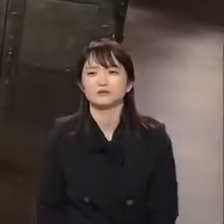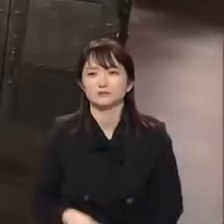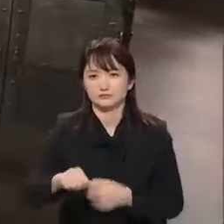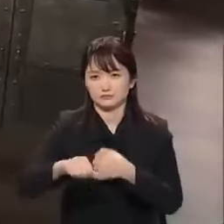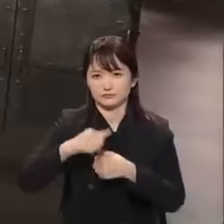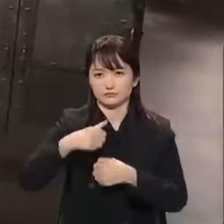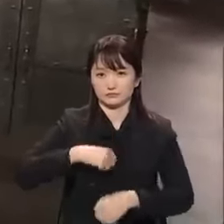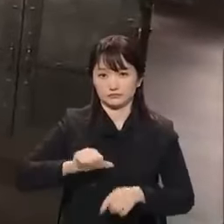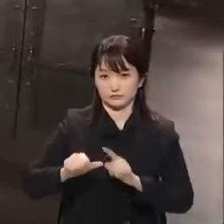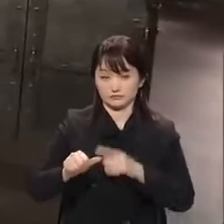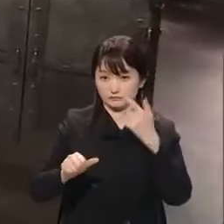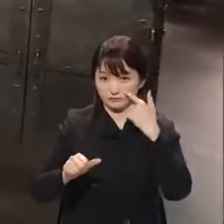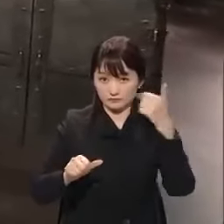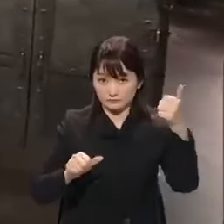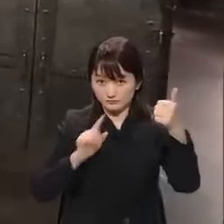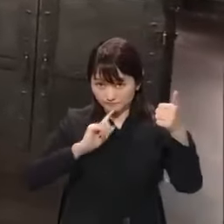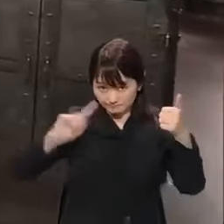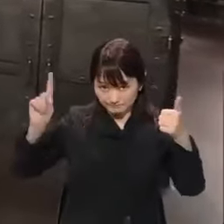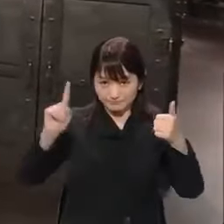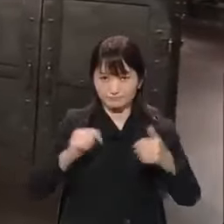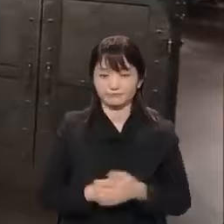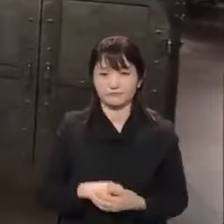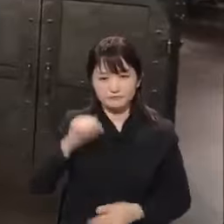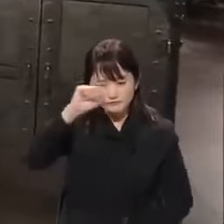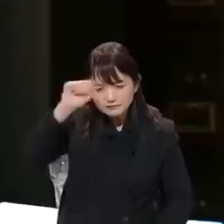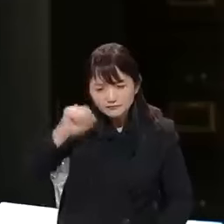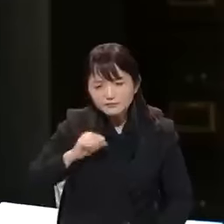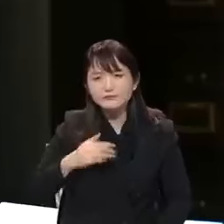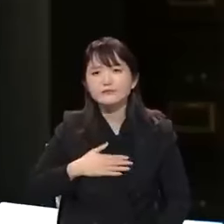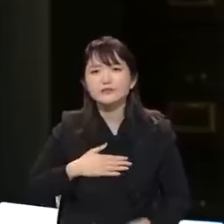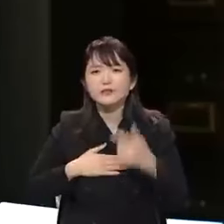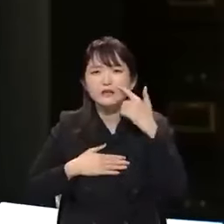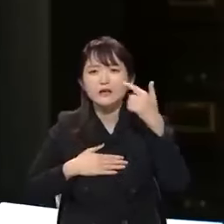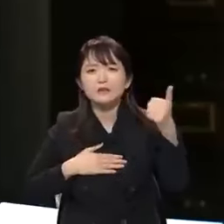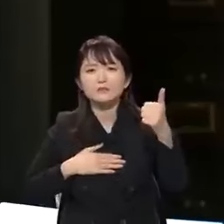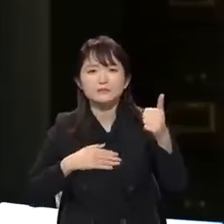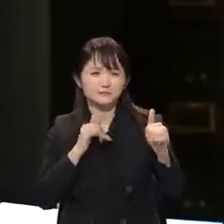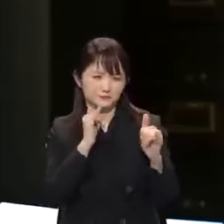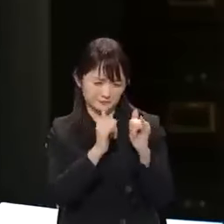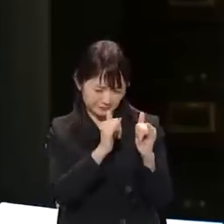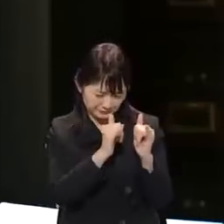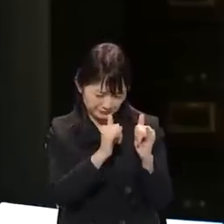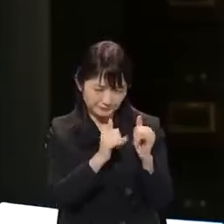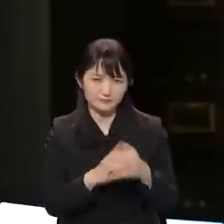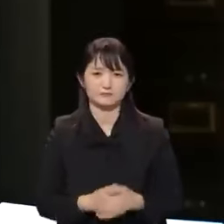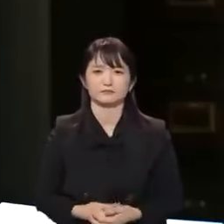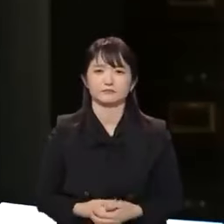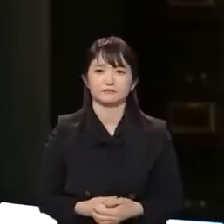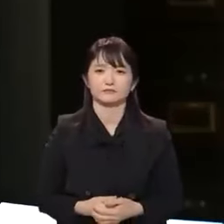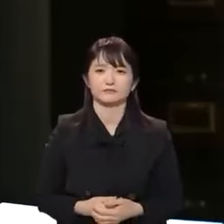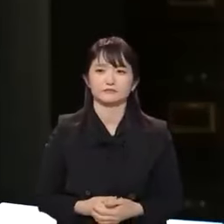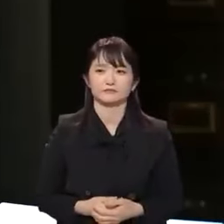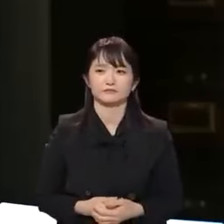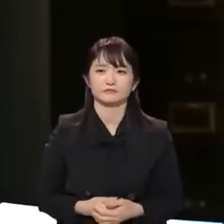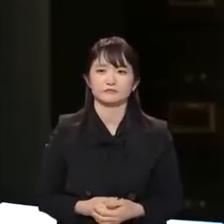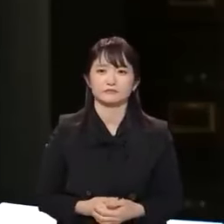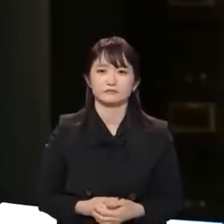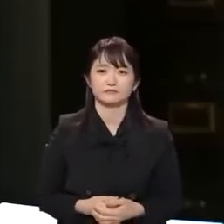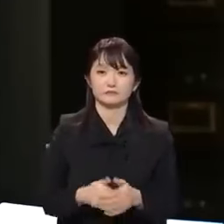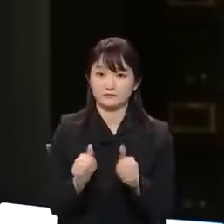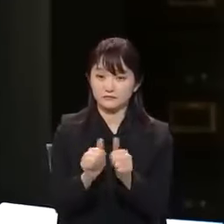초등학교 5학년 아들을 둔 아버님이 제보해 주셨습니다. 새벽에 제가 이 아버님하고 직접 통화를 했는데요. 세상에 저는